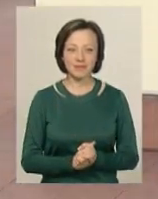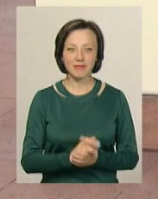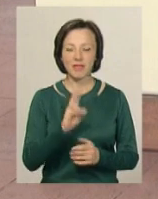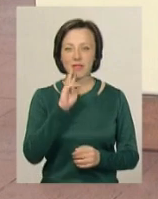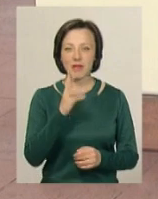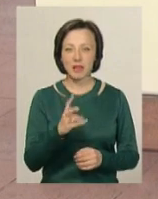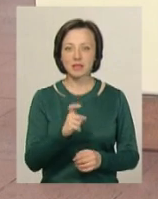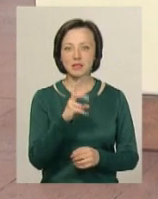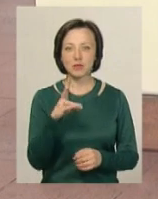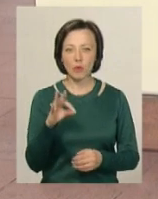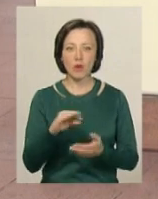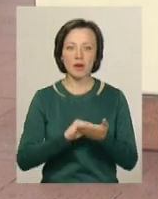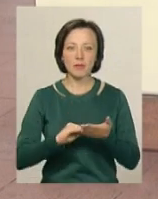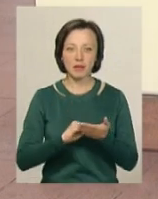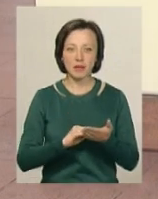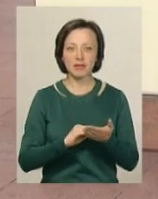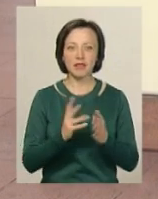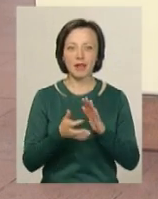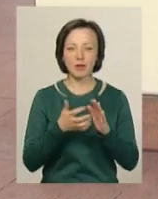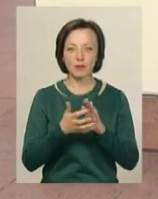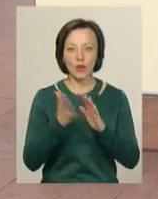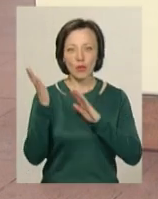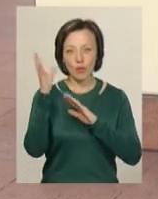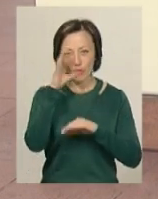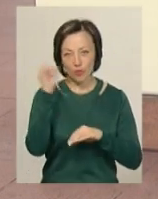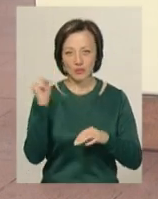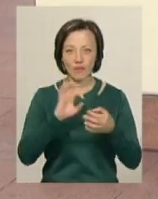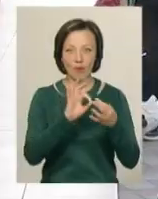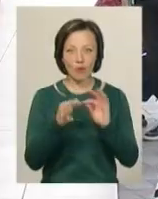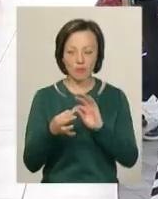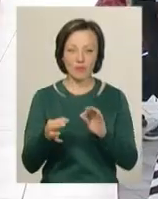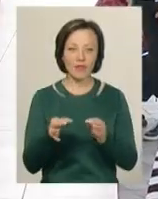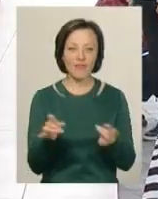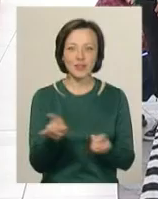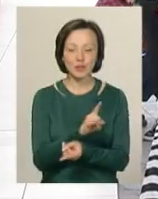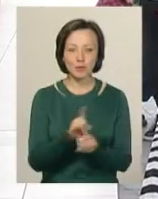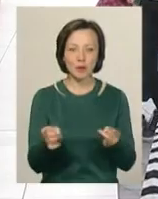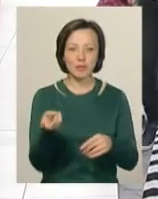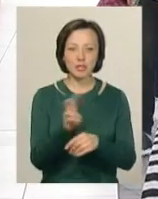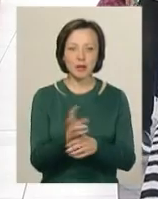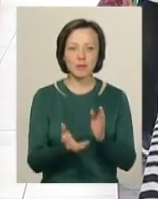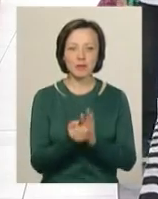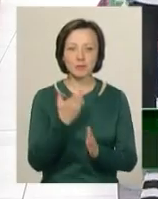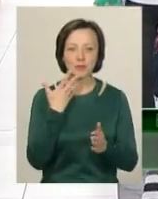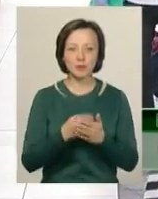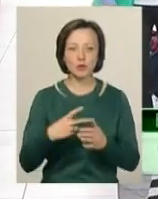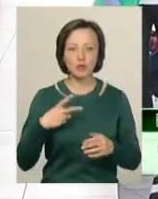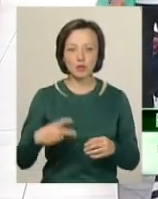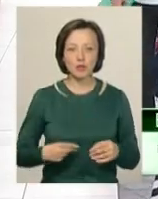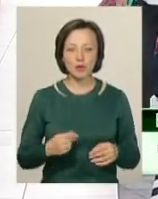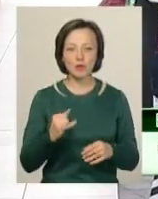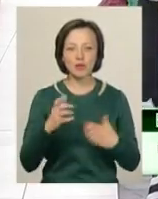роки ЗНО, репетитори, там, недоспані ночі, формули. Визубрювати. Прийшла підтримувати свою доньку Олену. У нас